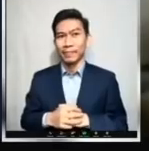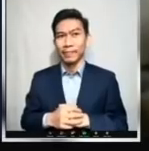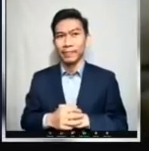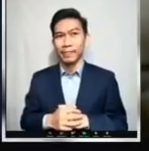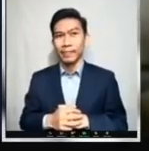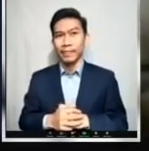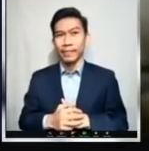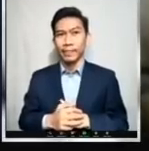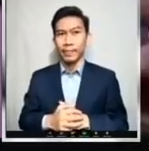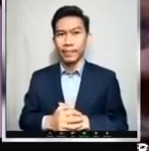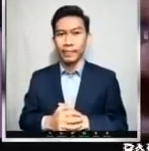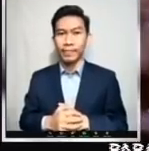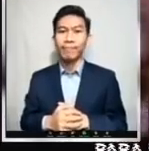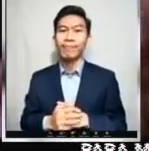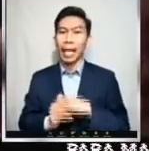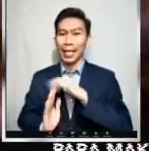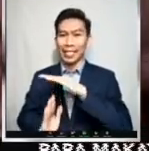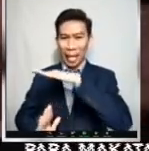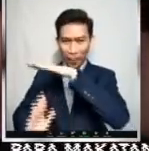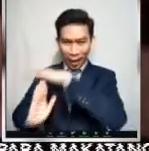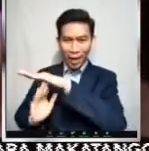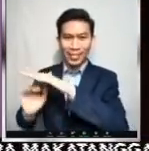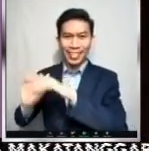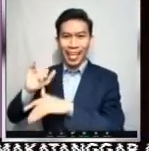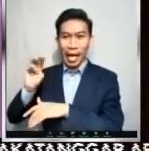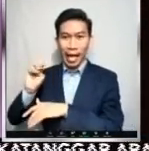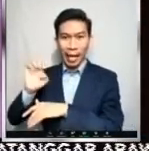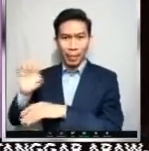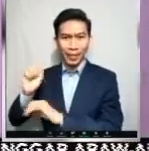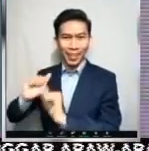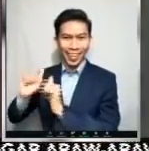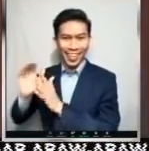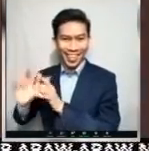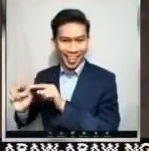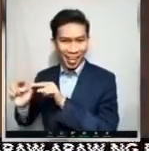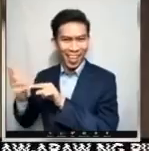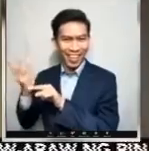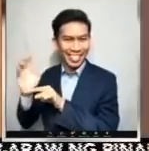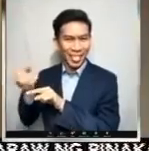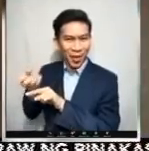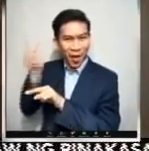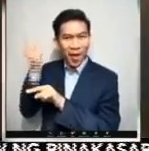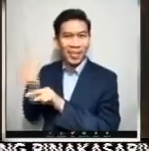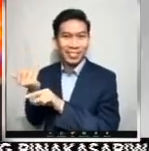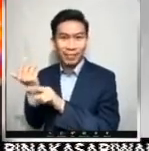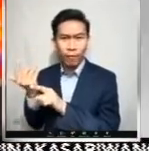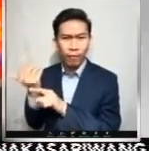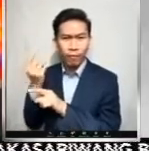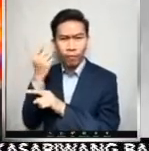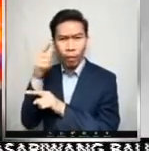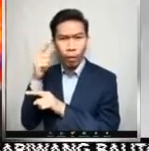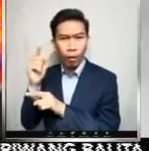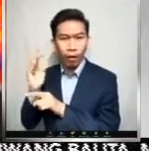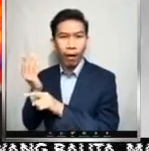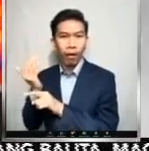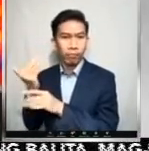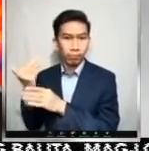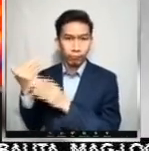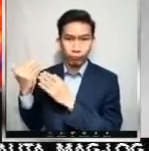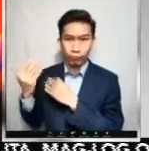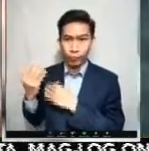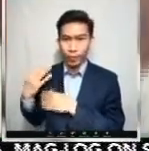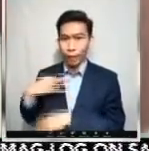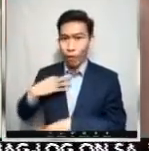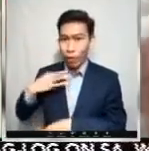Time out muna bilang Jaime Claveria ang prima donna's hunk na si Wendell Ramos. Hindi para sa kanyang duty bilang isang volunteer fireman sa